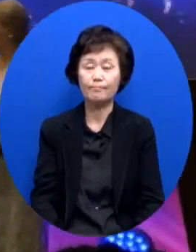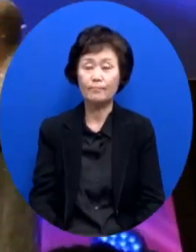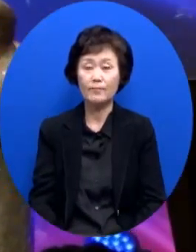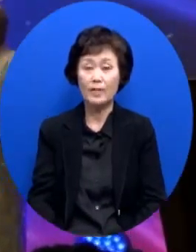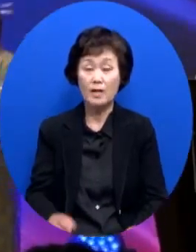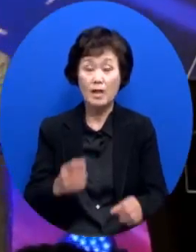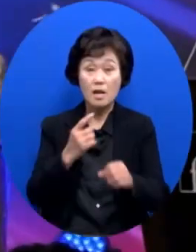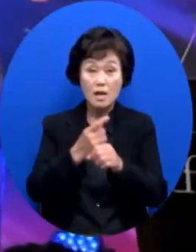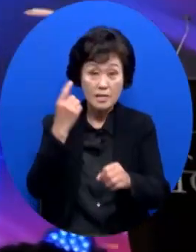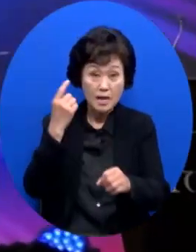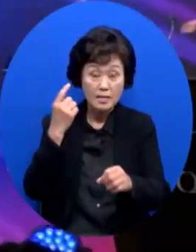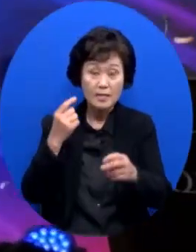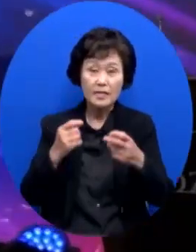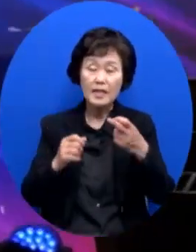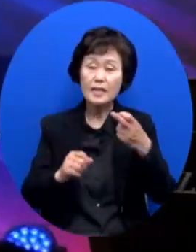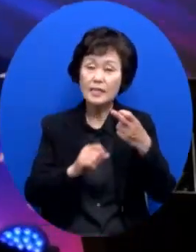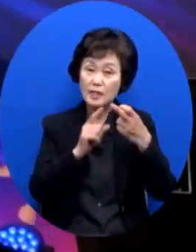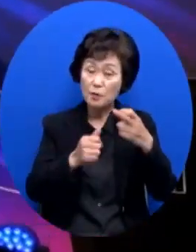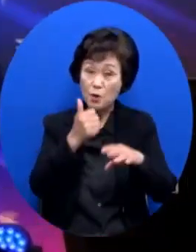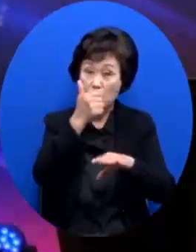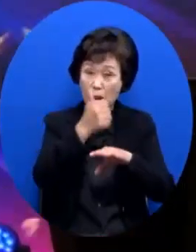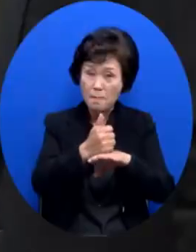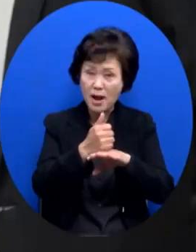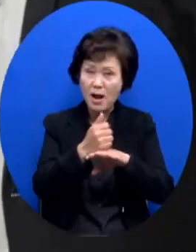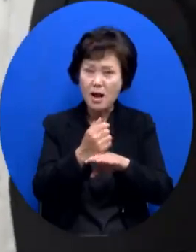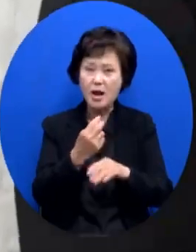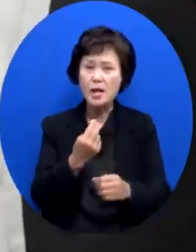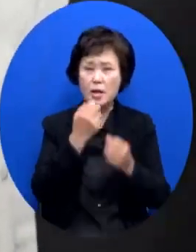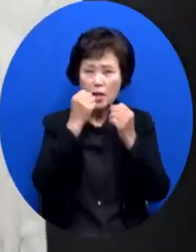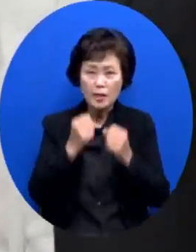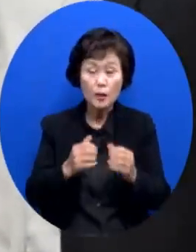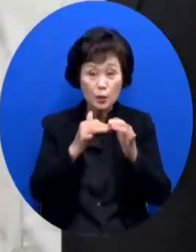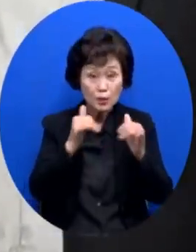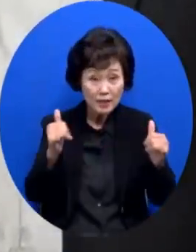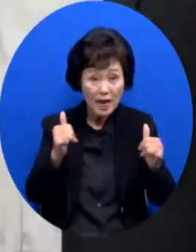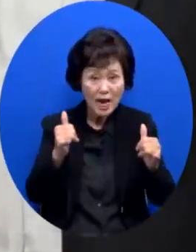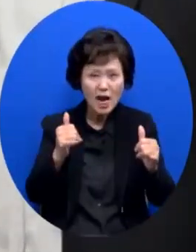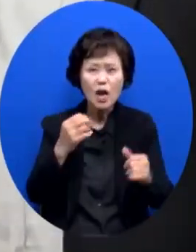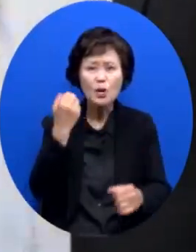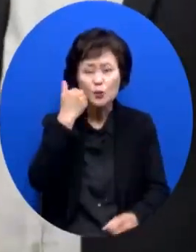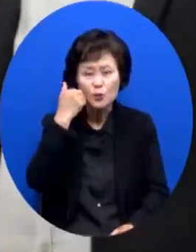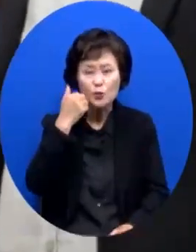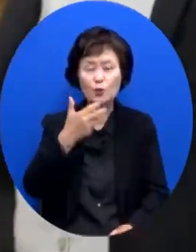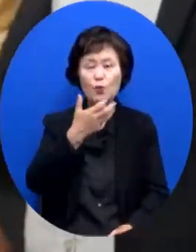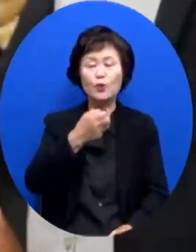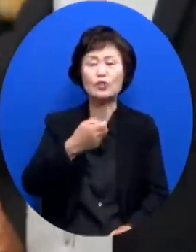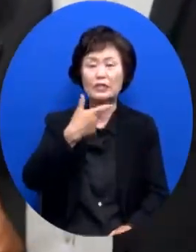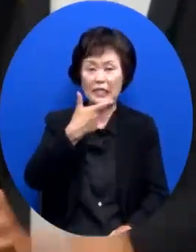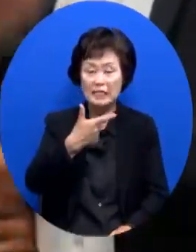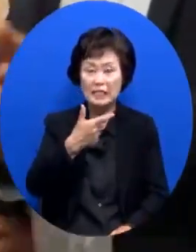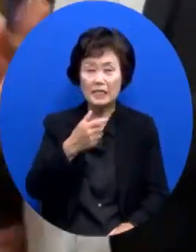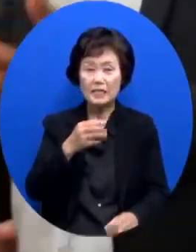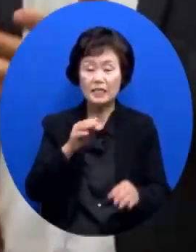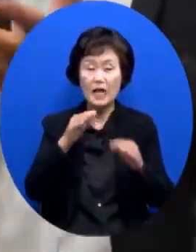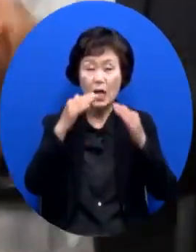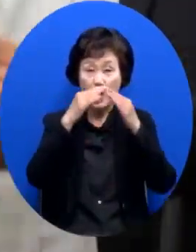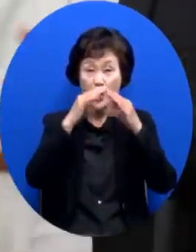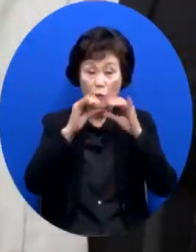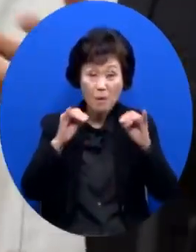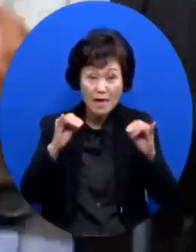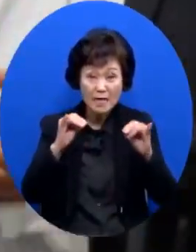지난해 말 열린 미스 홀로코스트 생존자 대회 우승자는 86살 루마니아 출신